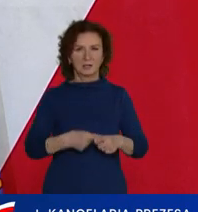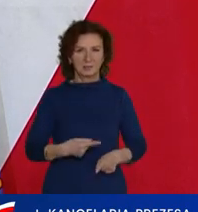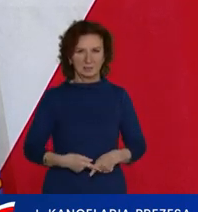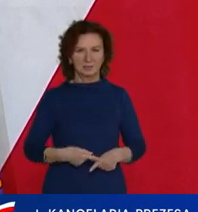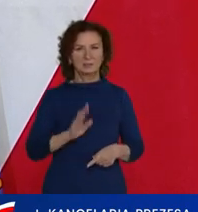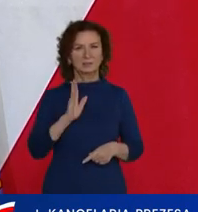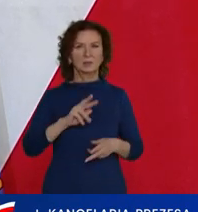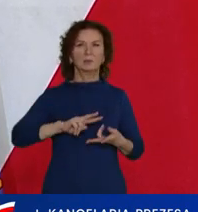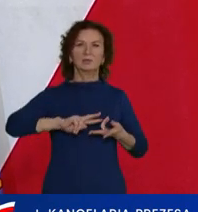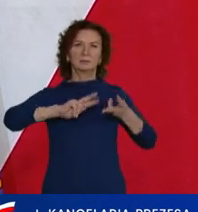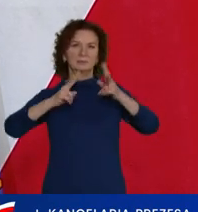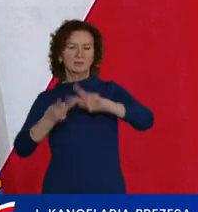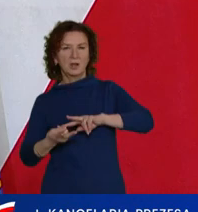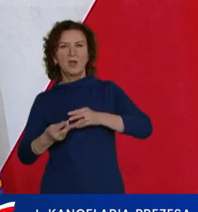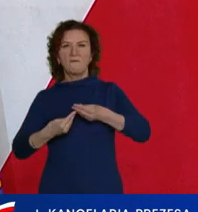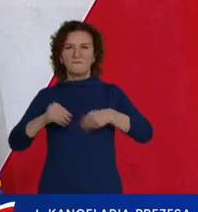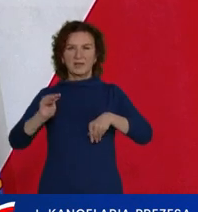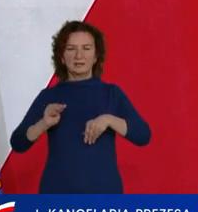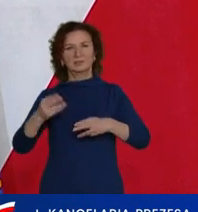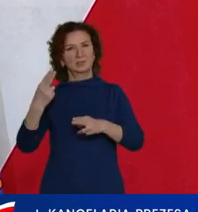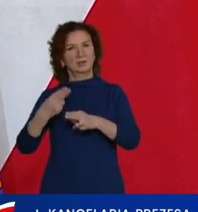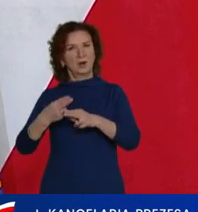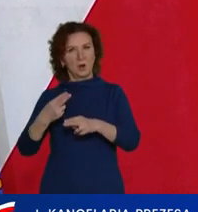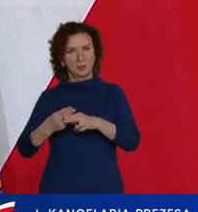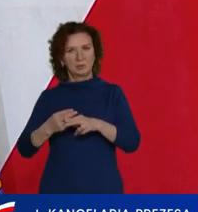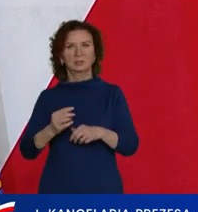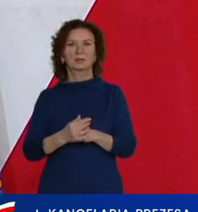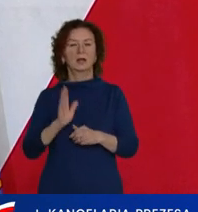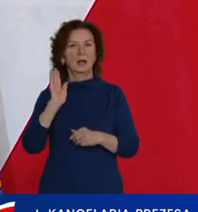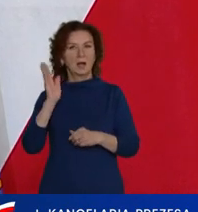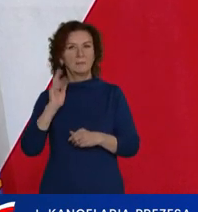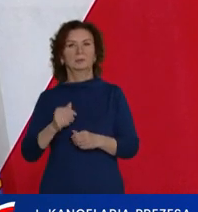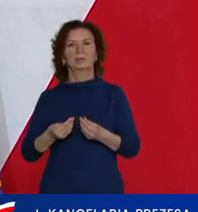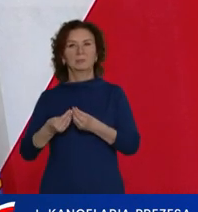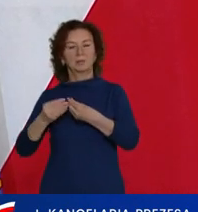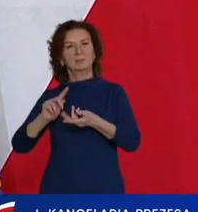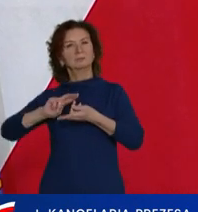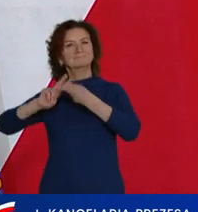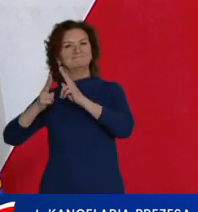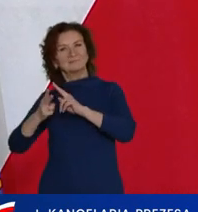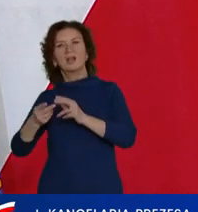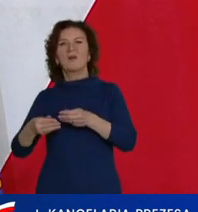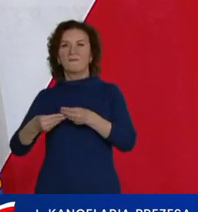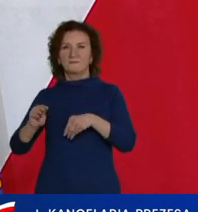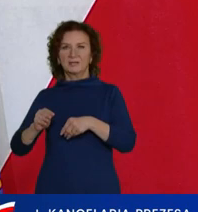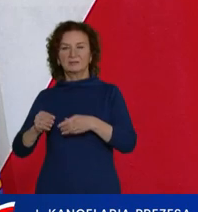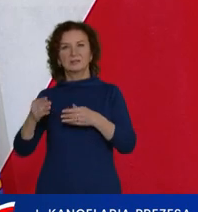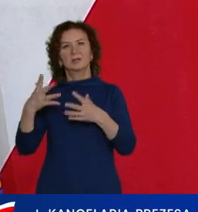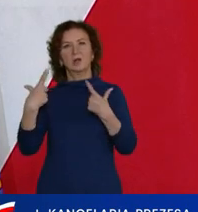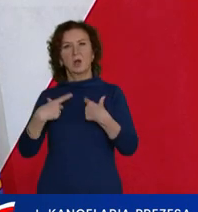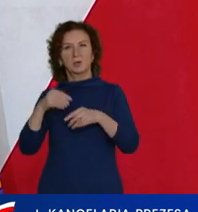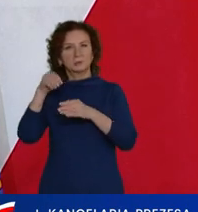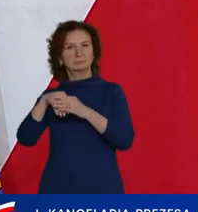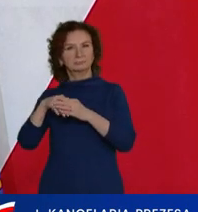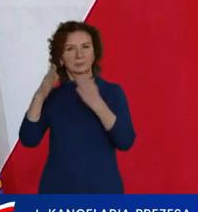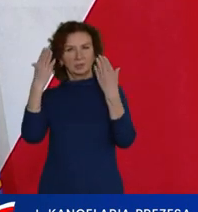zwiększoną liczbę zakażeń diagnozowanych w wyniku testu, a potem niestety przekłada się to na hospitalizację.